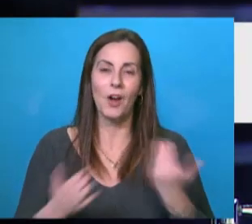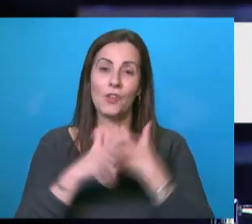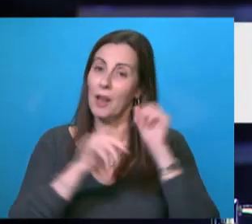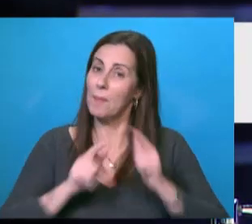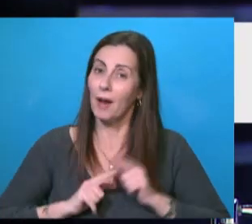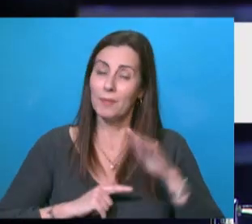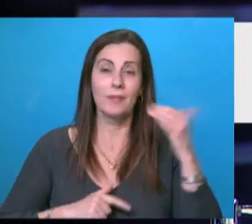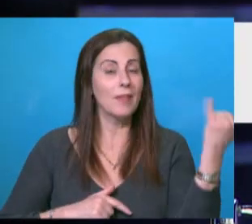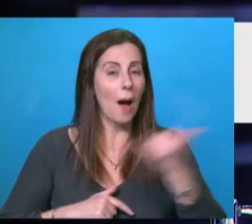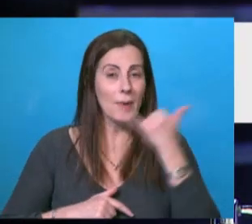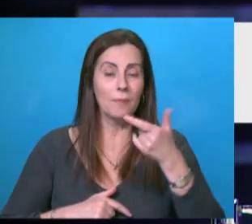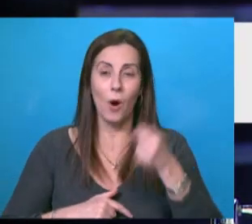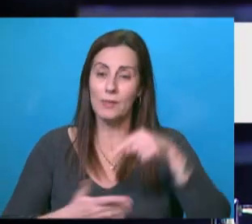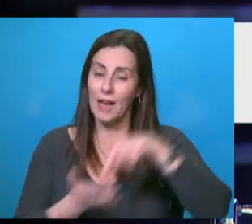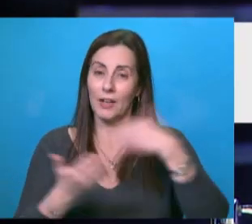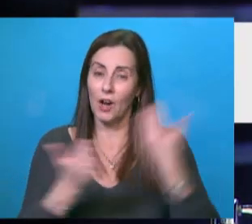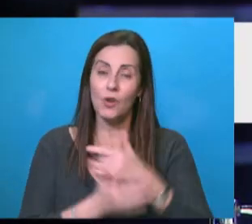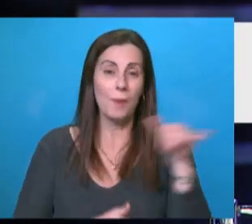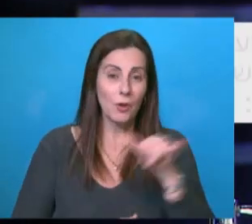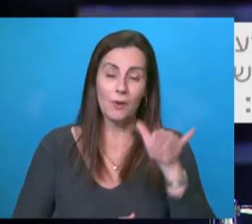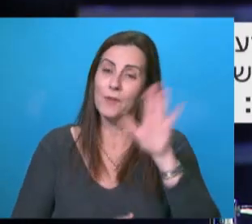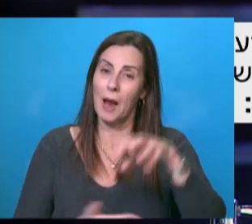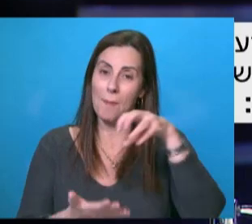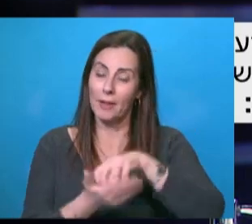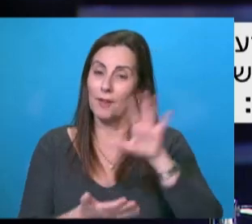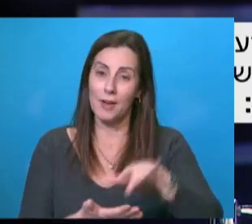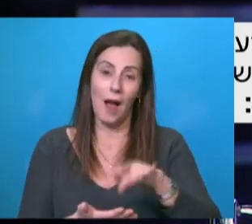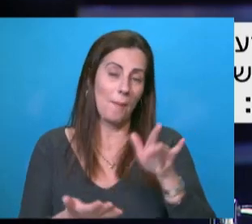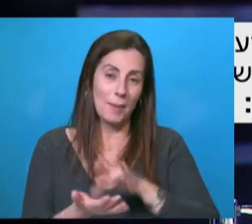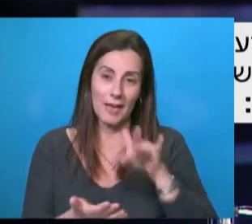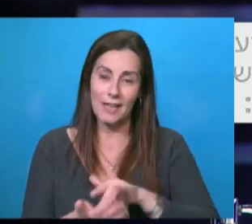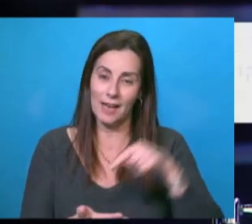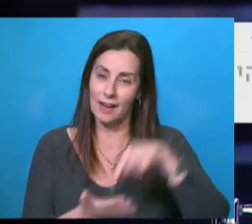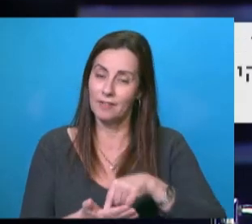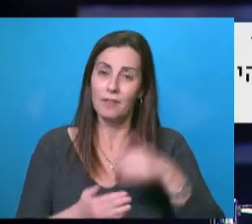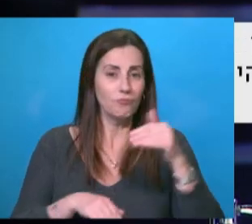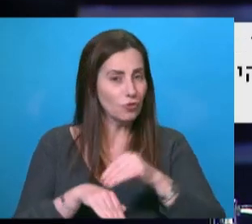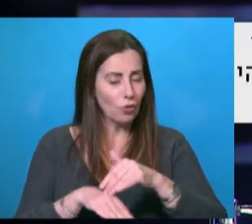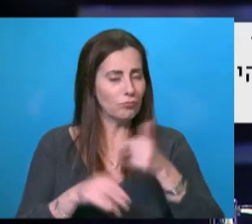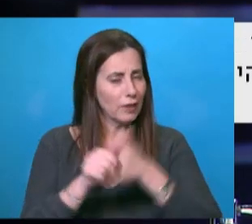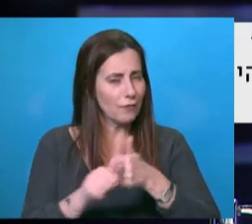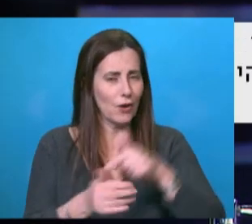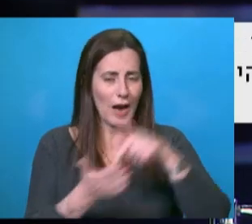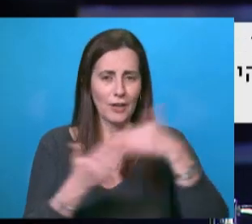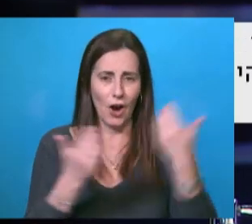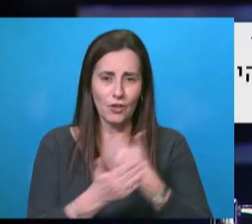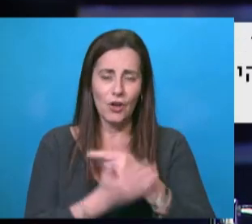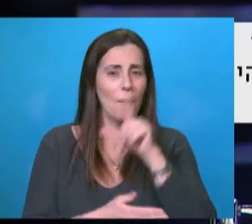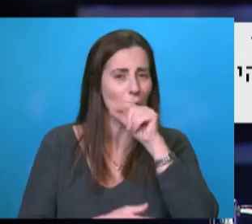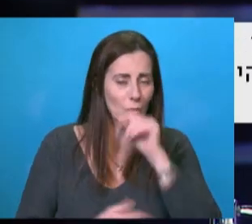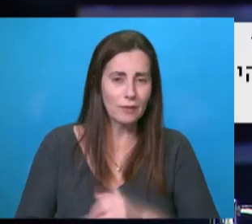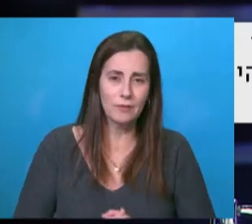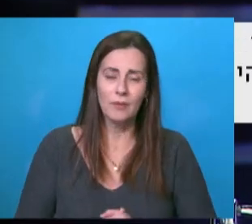תמיד בערוץ של כאן חדשות ביוטיוב, באתר וגם ביישומון של כאן. לעדכונים שוטפים עקבו אחרי כאן חדשות בטוויטר. רומי